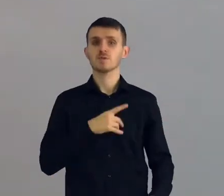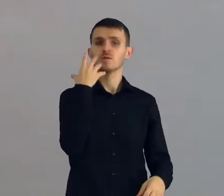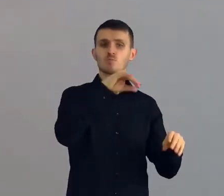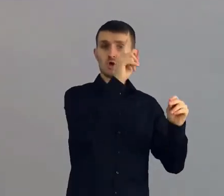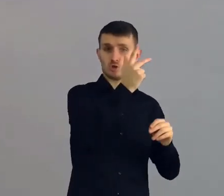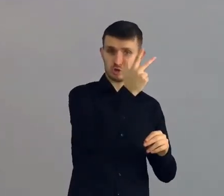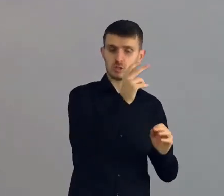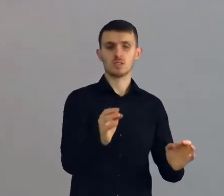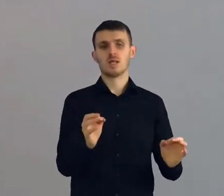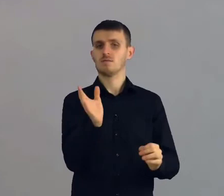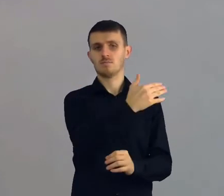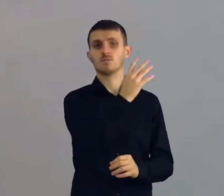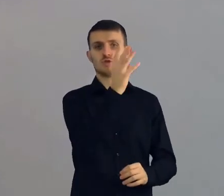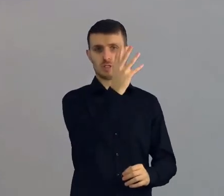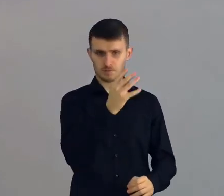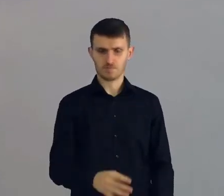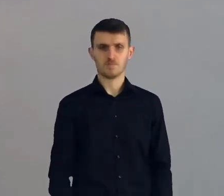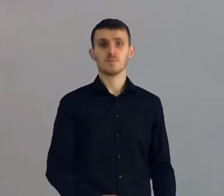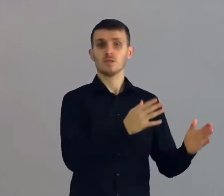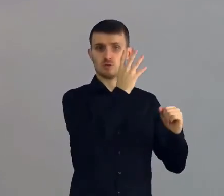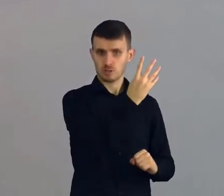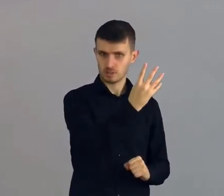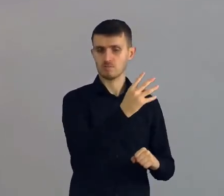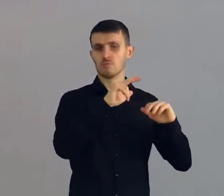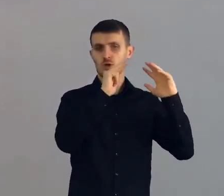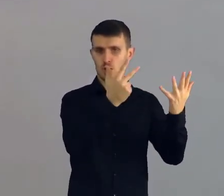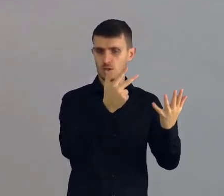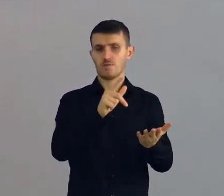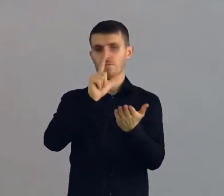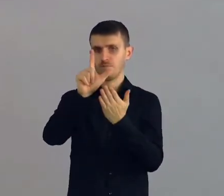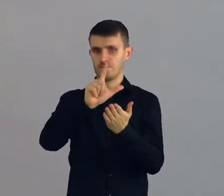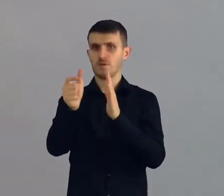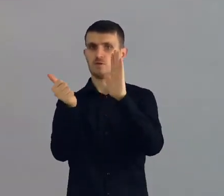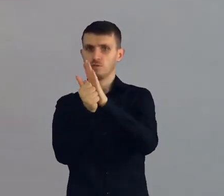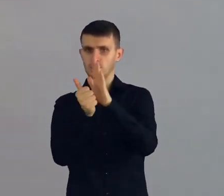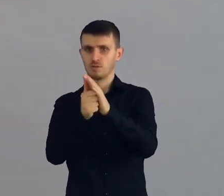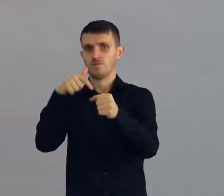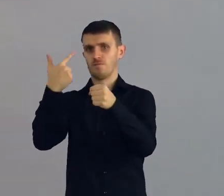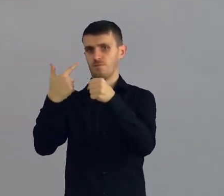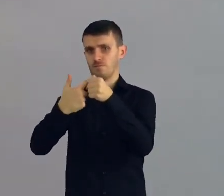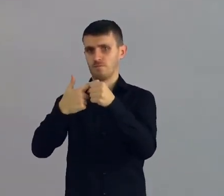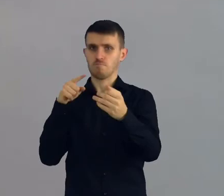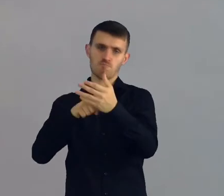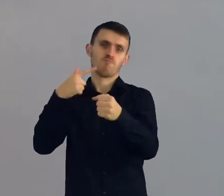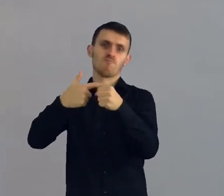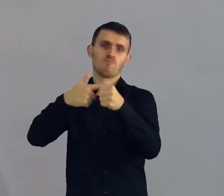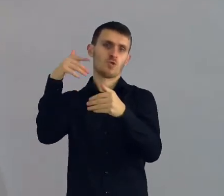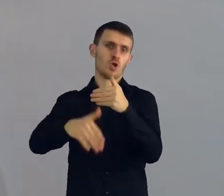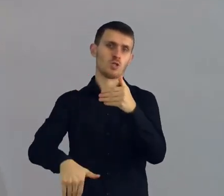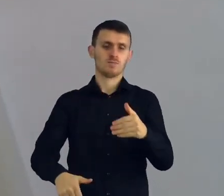teraz każdy zaznaczony na osi odcinek to 4 dodajemy do 4 48 12